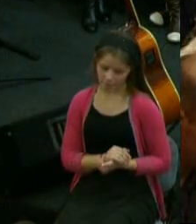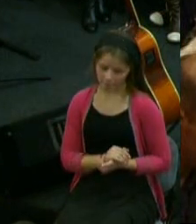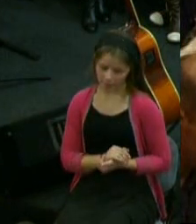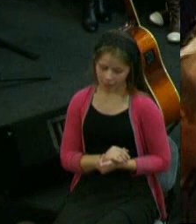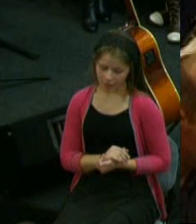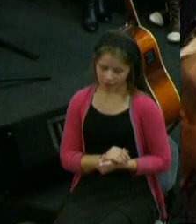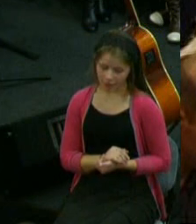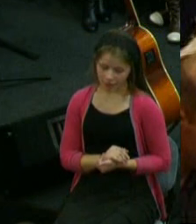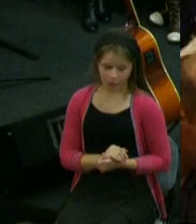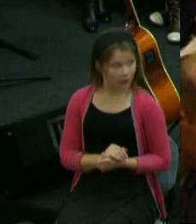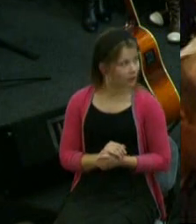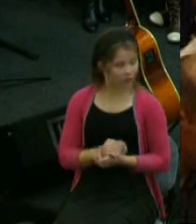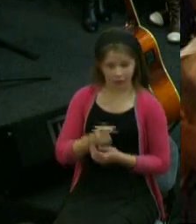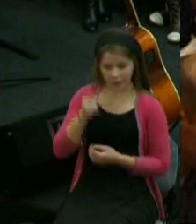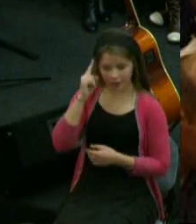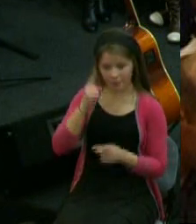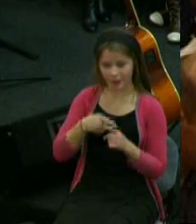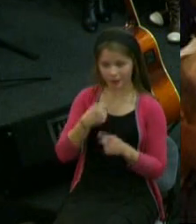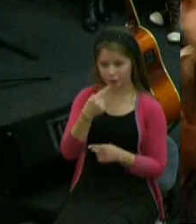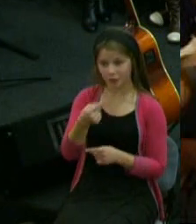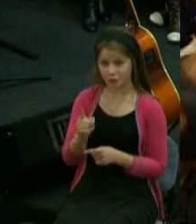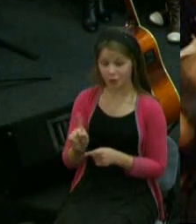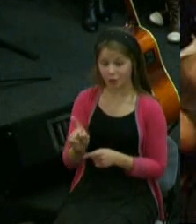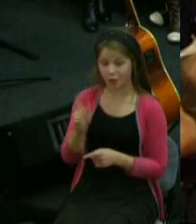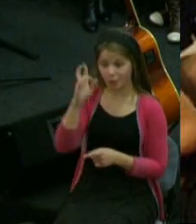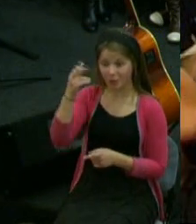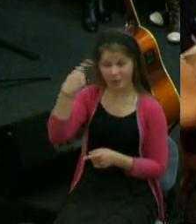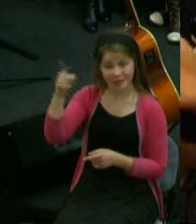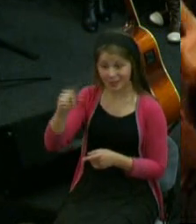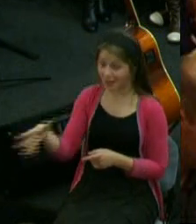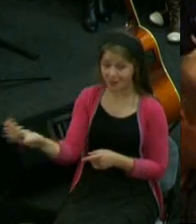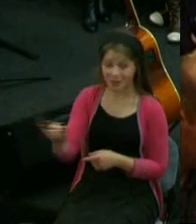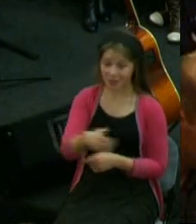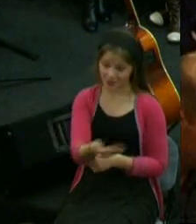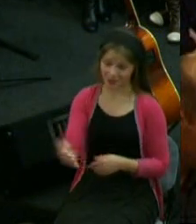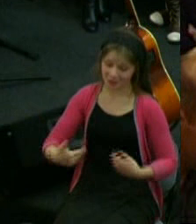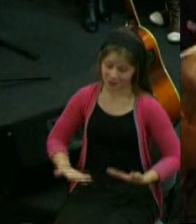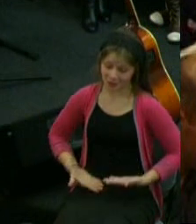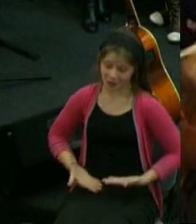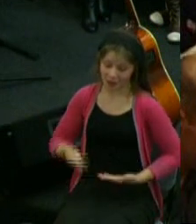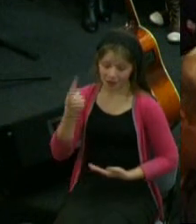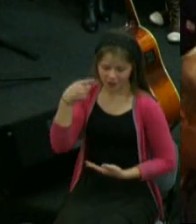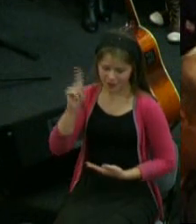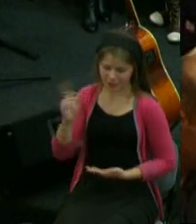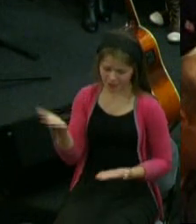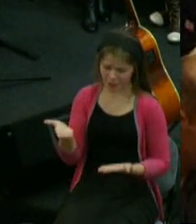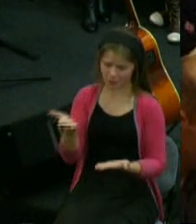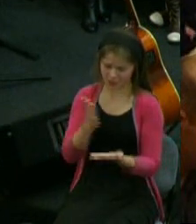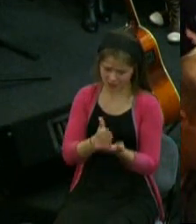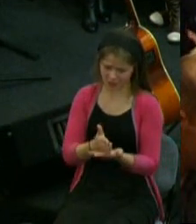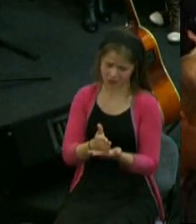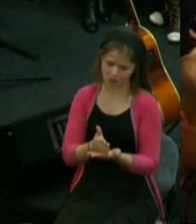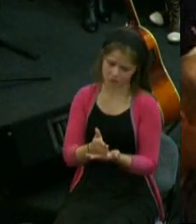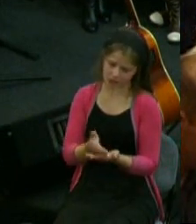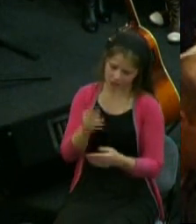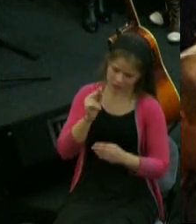було сказано моїм братом, друзі, Бог знає все про наше життя, знає, де ми знаходимося під час навчання, на праці, на